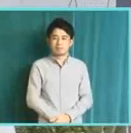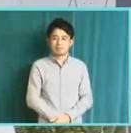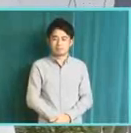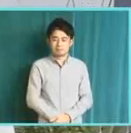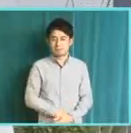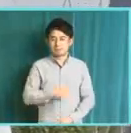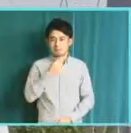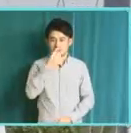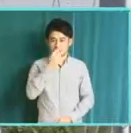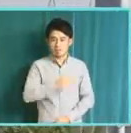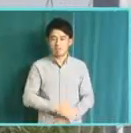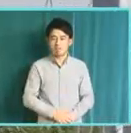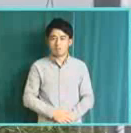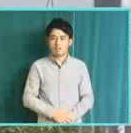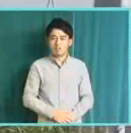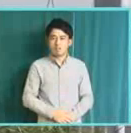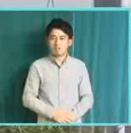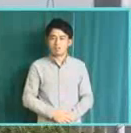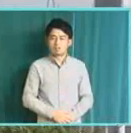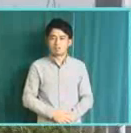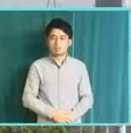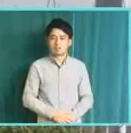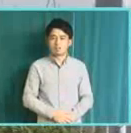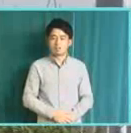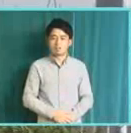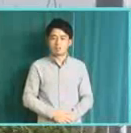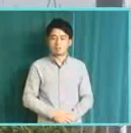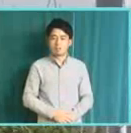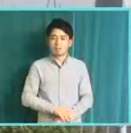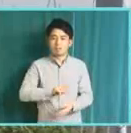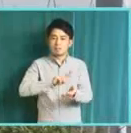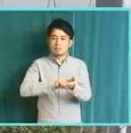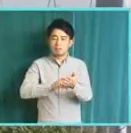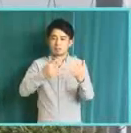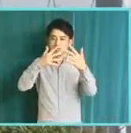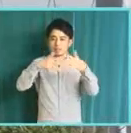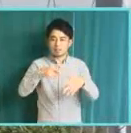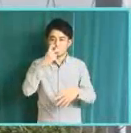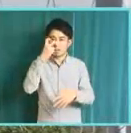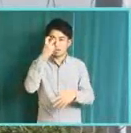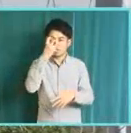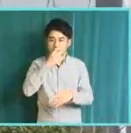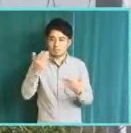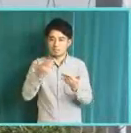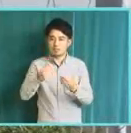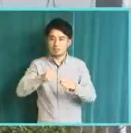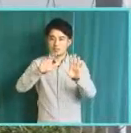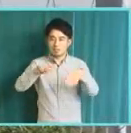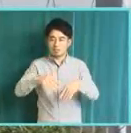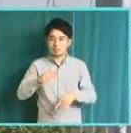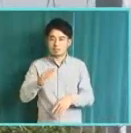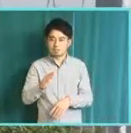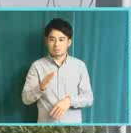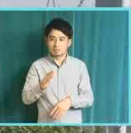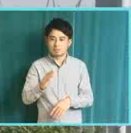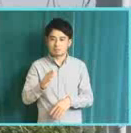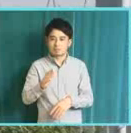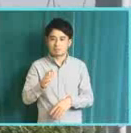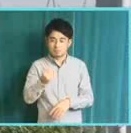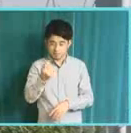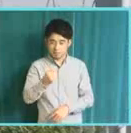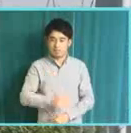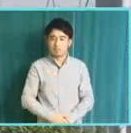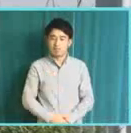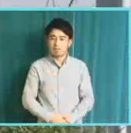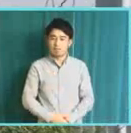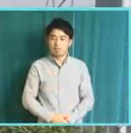私はどちらかというと、もともと駐在というところで働いてたので、使っている器具とかそういうの